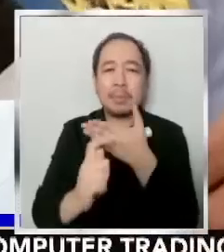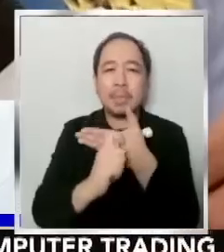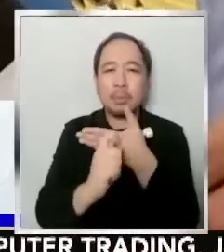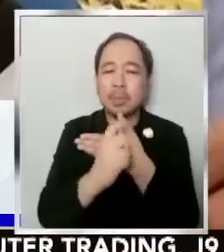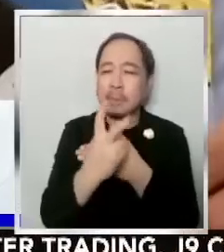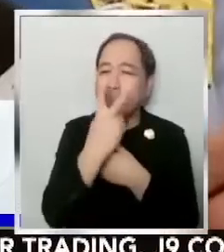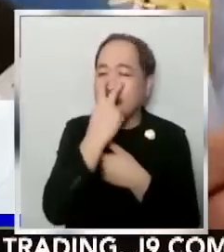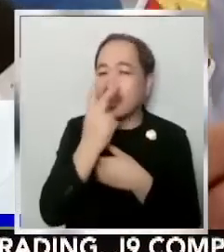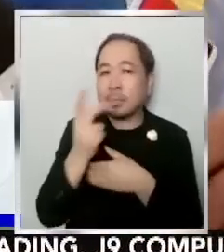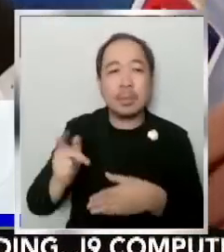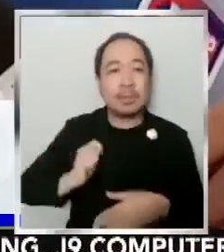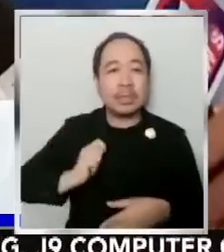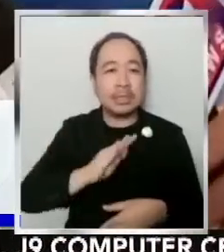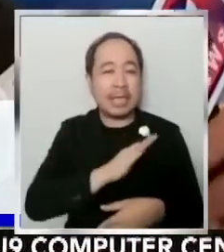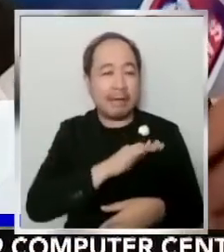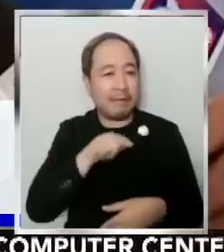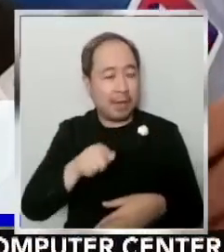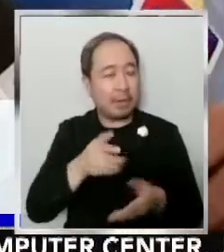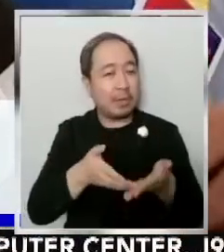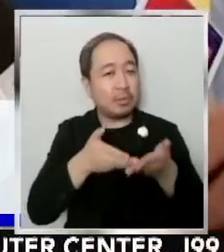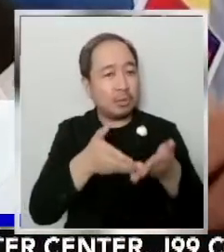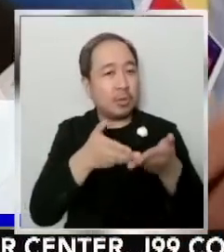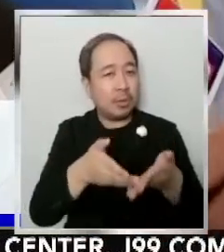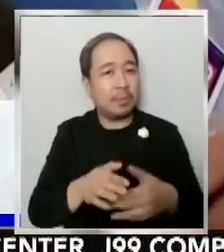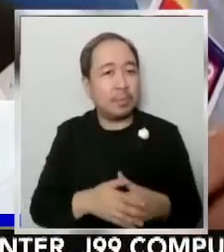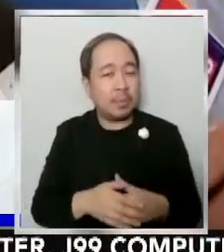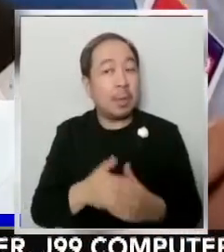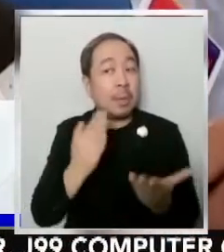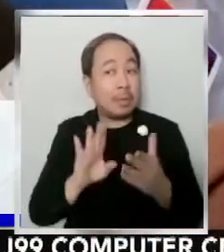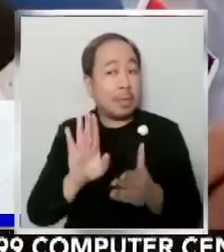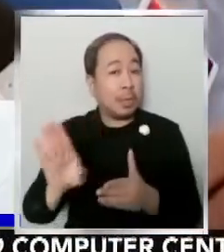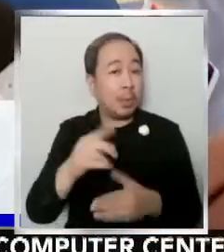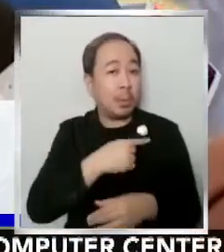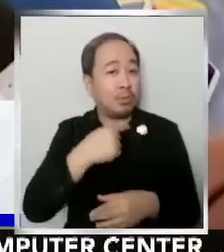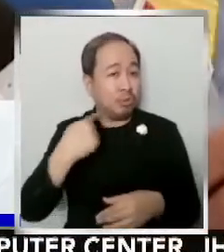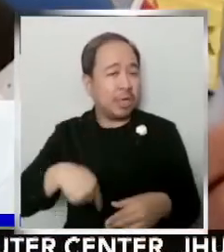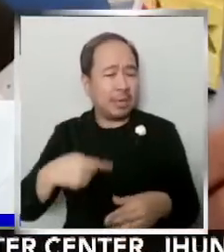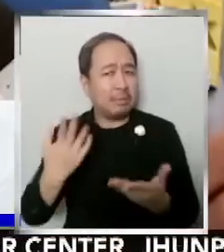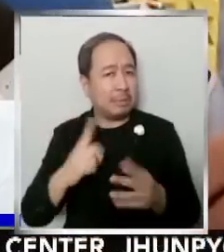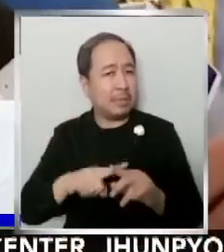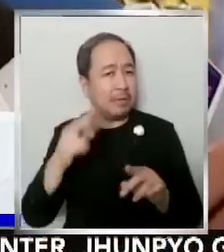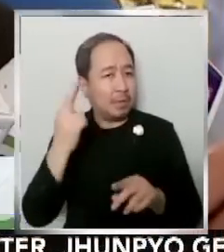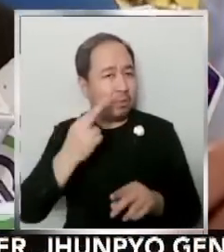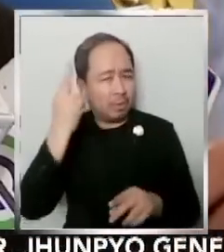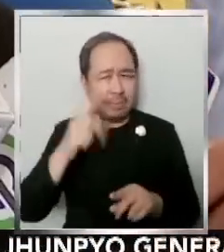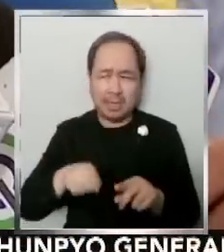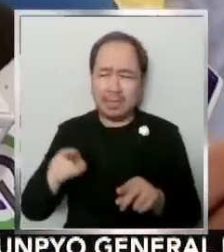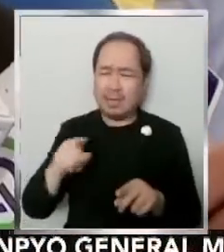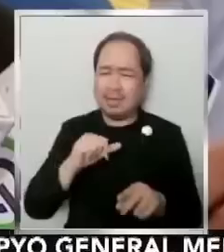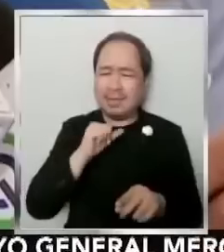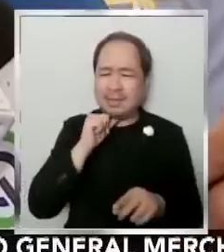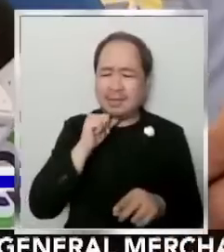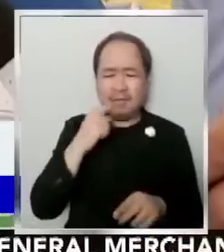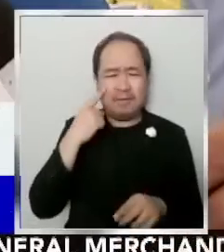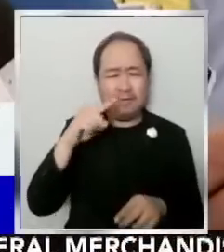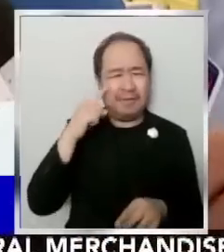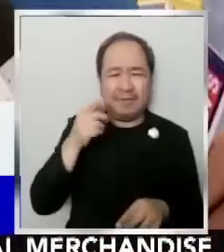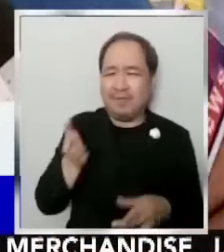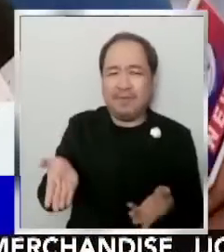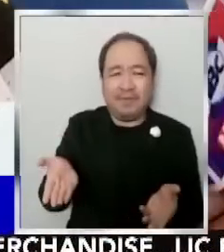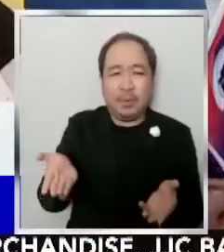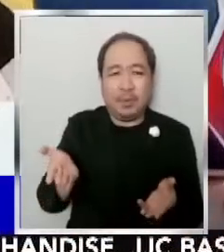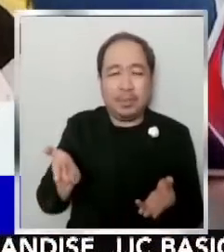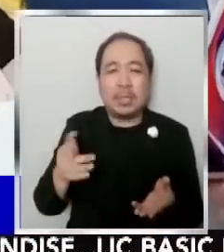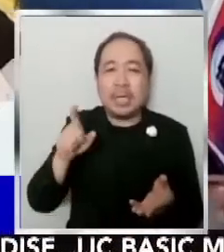Perhaps sa kanila may mga iba-ibang dahilan. Pero sa atin, siyempre, that is uncalled for. We strongly